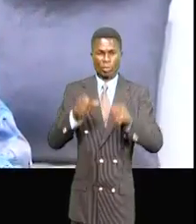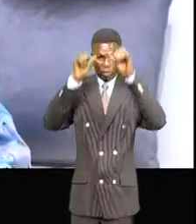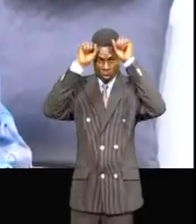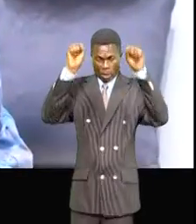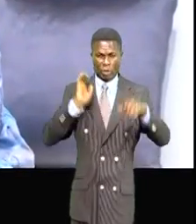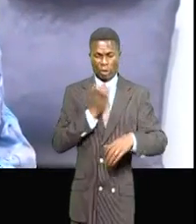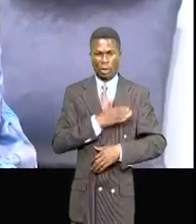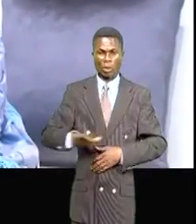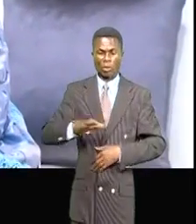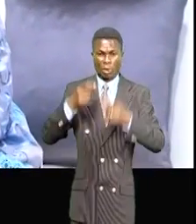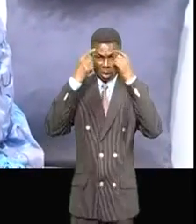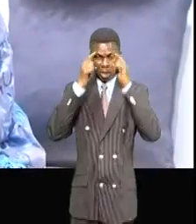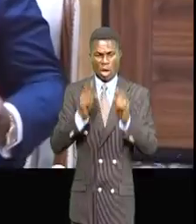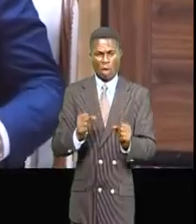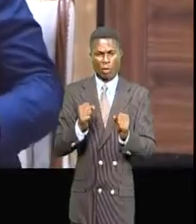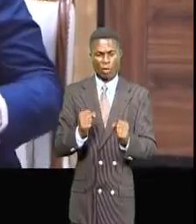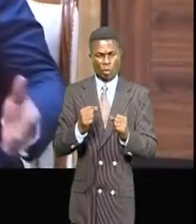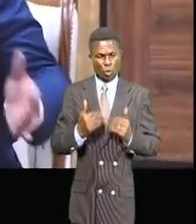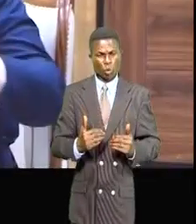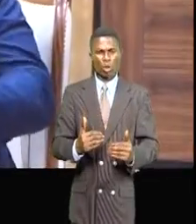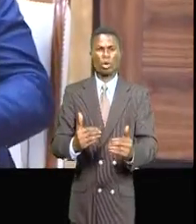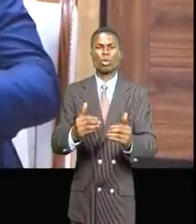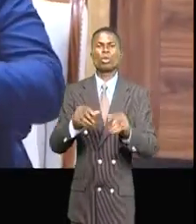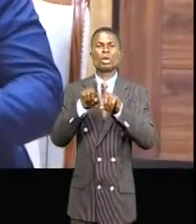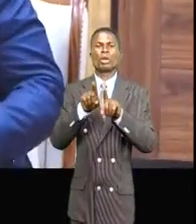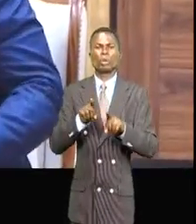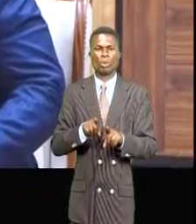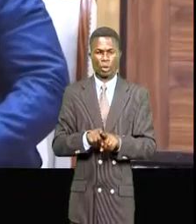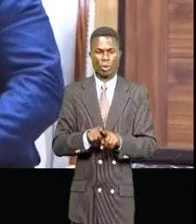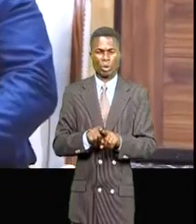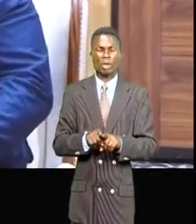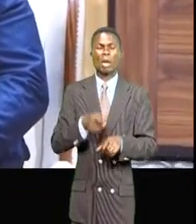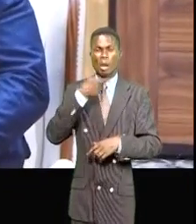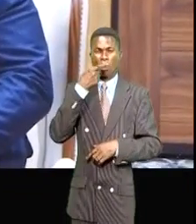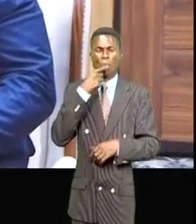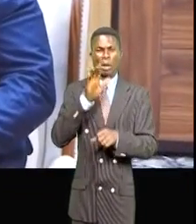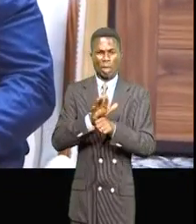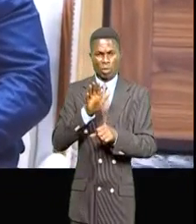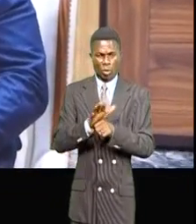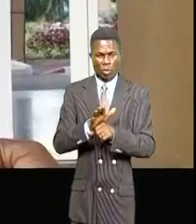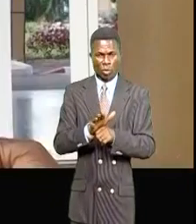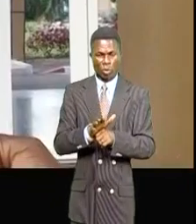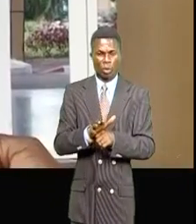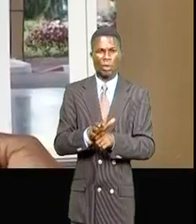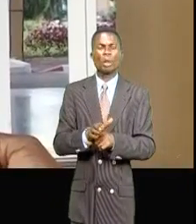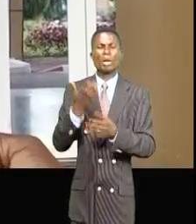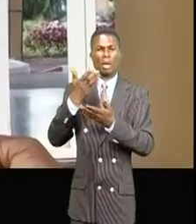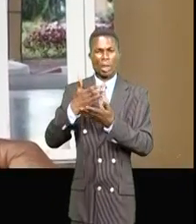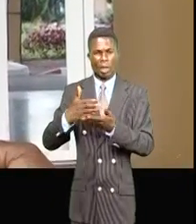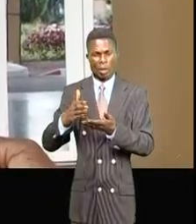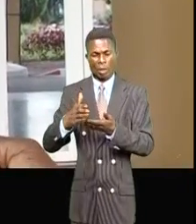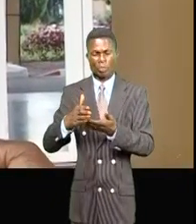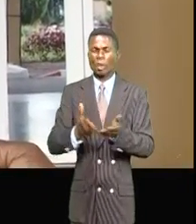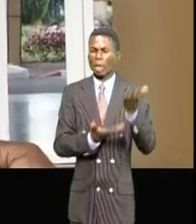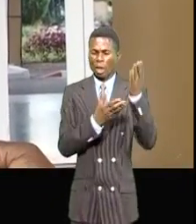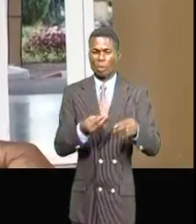est déterminé et a continué à mettre l'accent sur l'emphase qu'il veut donner dans